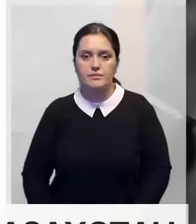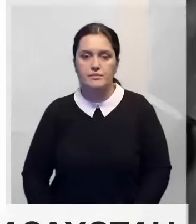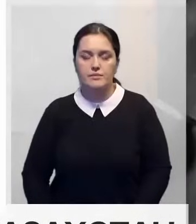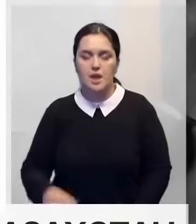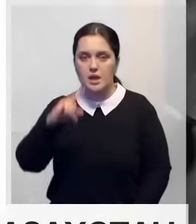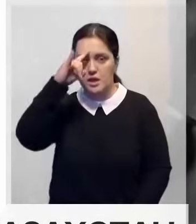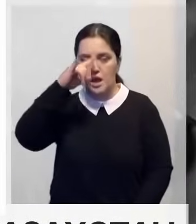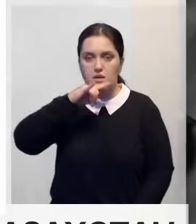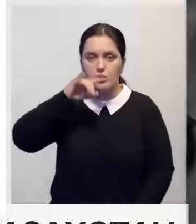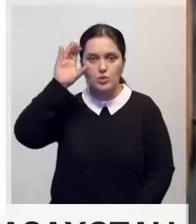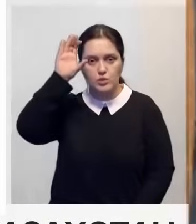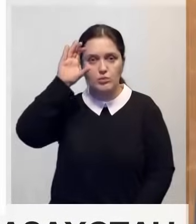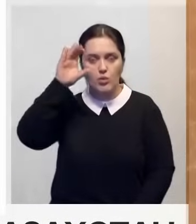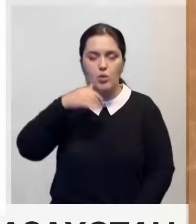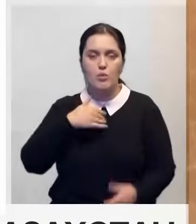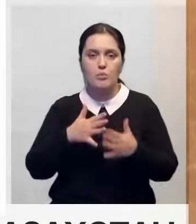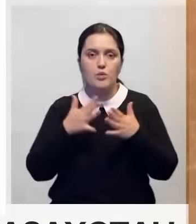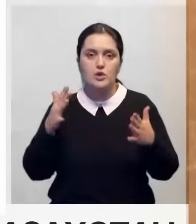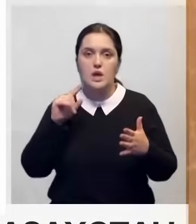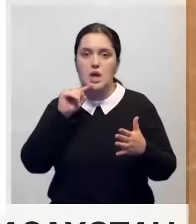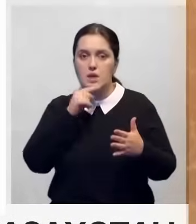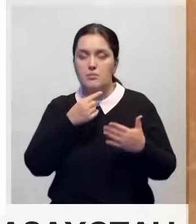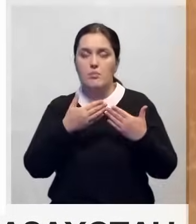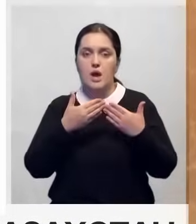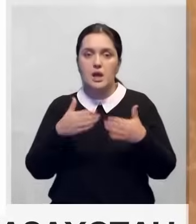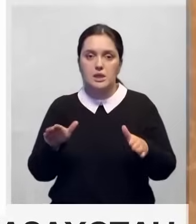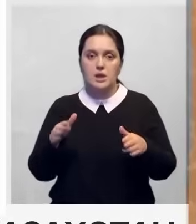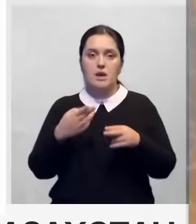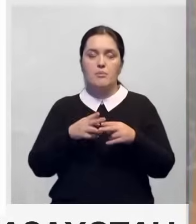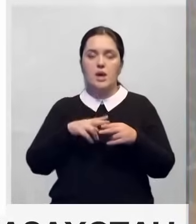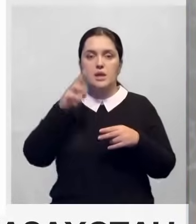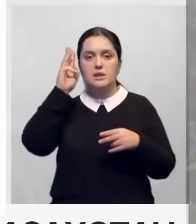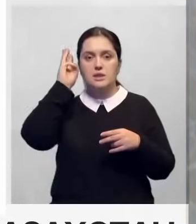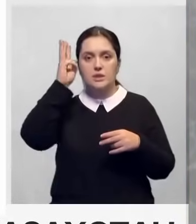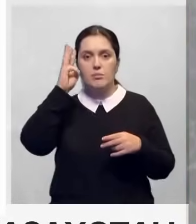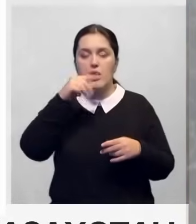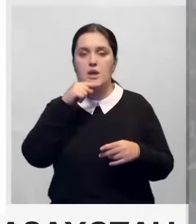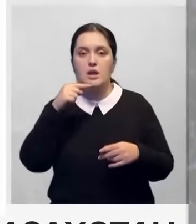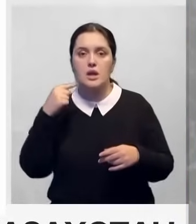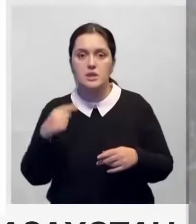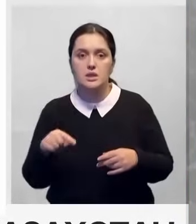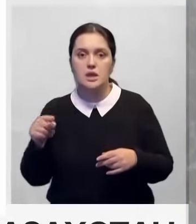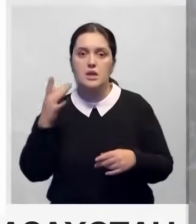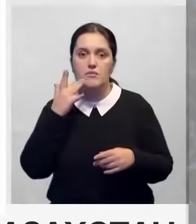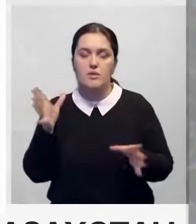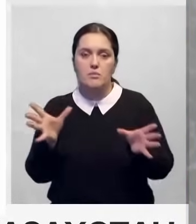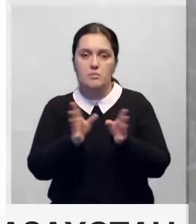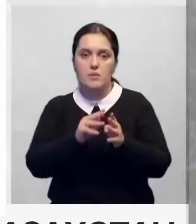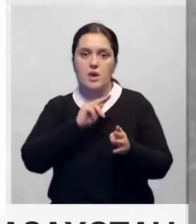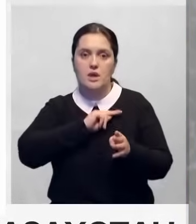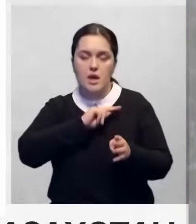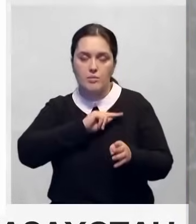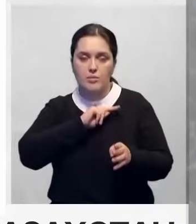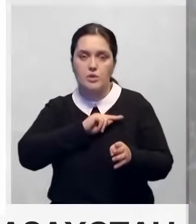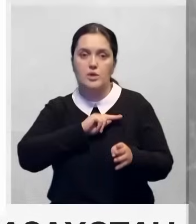и Узбекистан стремятся к большей экономической открытости и сбалансированной дипломатии. Россия остается их основным партнером. Тем